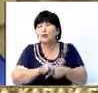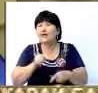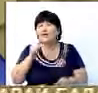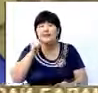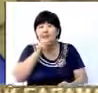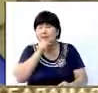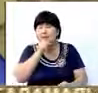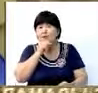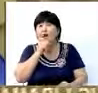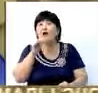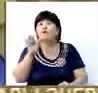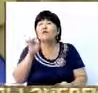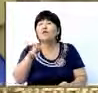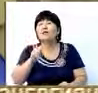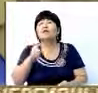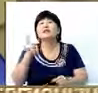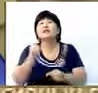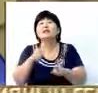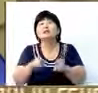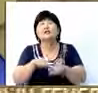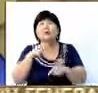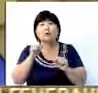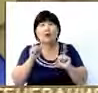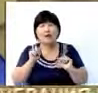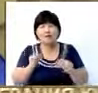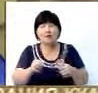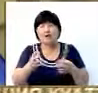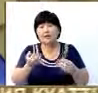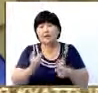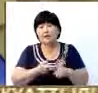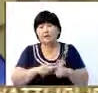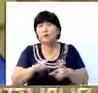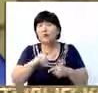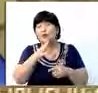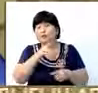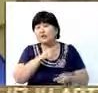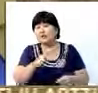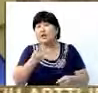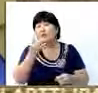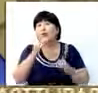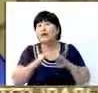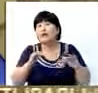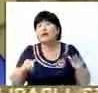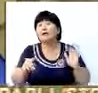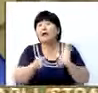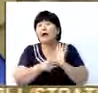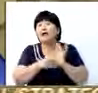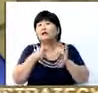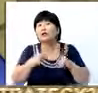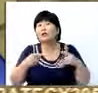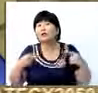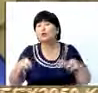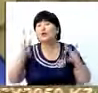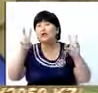тиімді формалардың бірі деп те айтуға болады. Енді біз осы кезге дейін бұл балабақшамен 6 түрлі